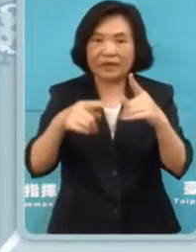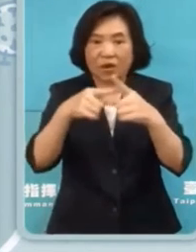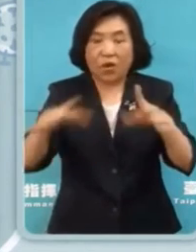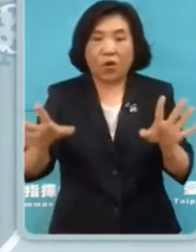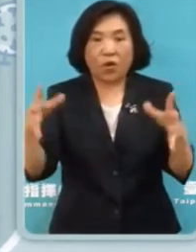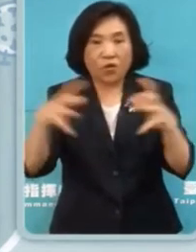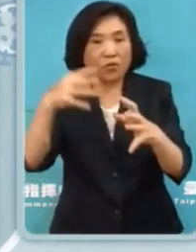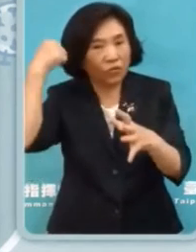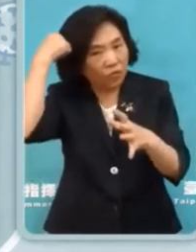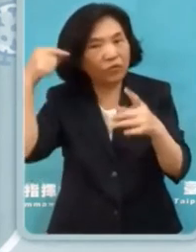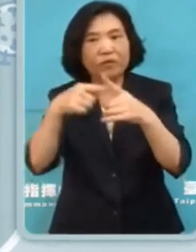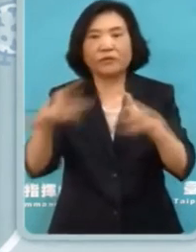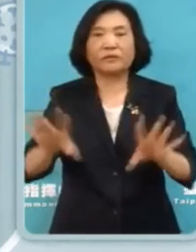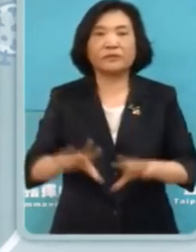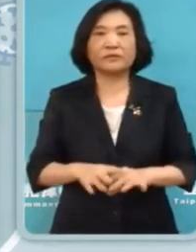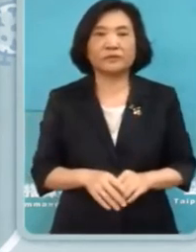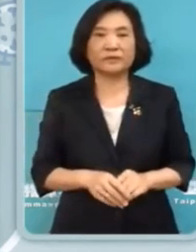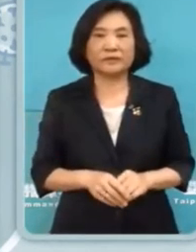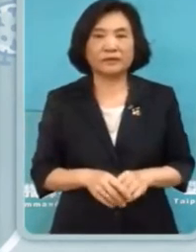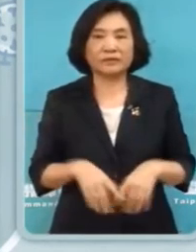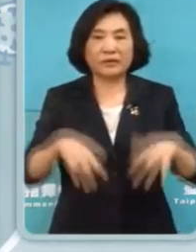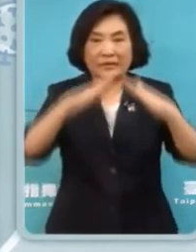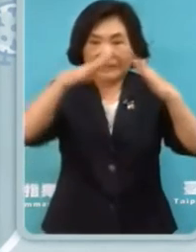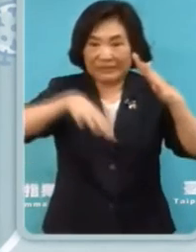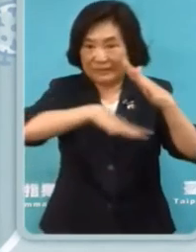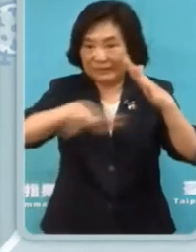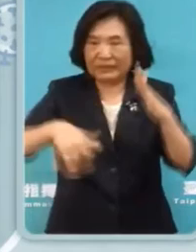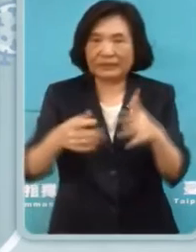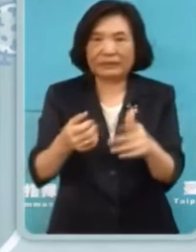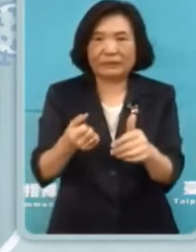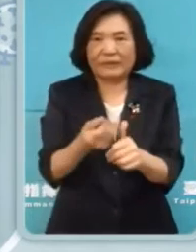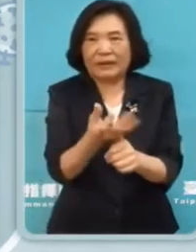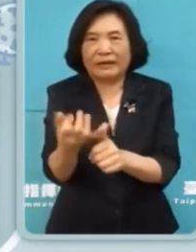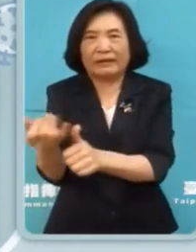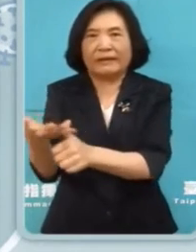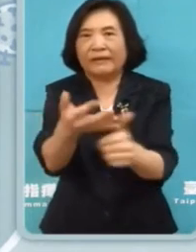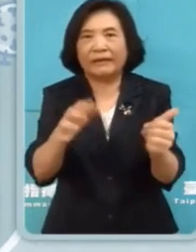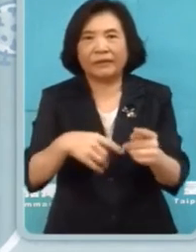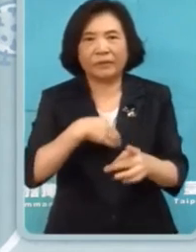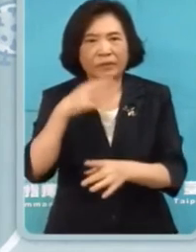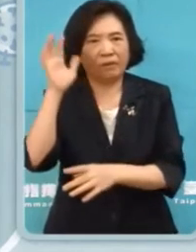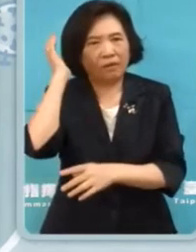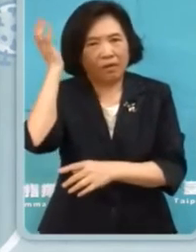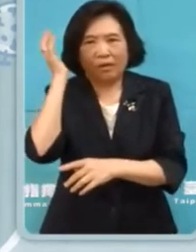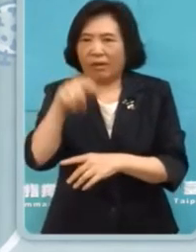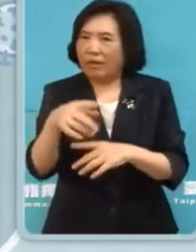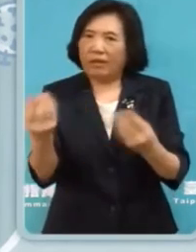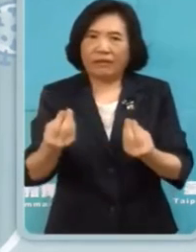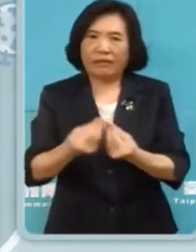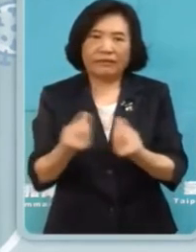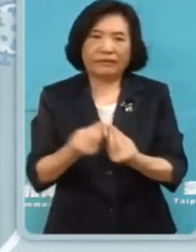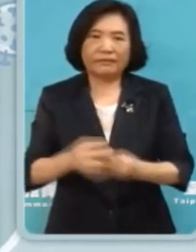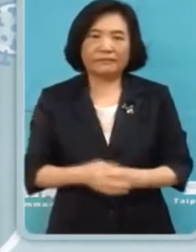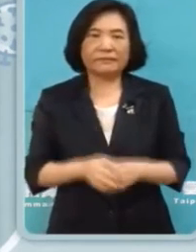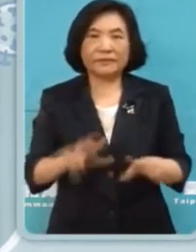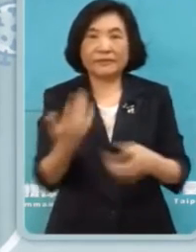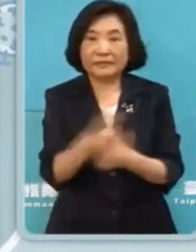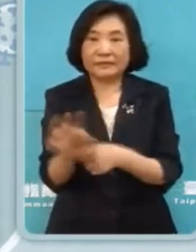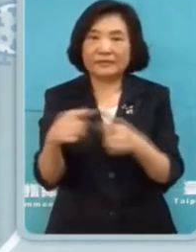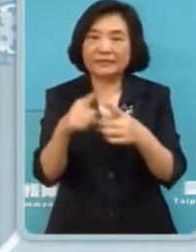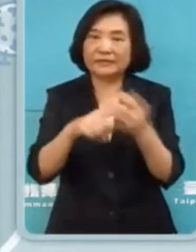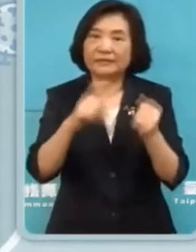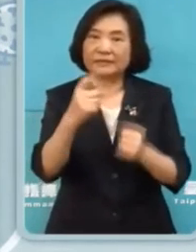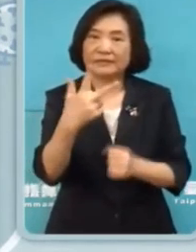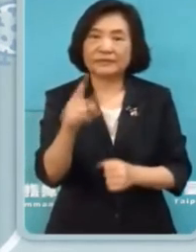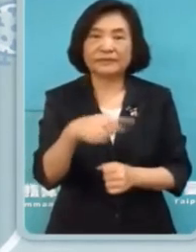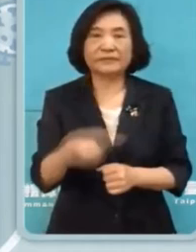啊，这个所以目前家户感染是我们最大的问题啊。那今天说死亡新增17例啊，